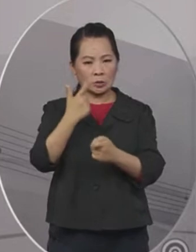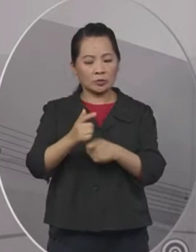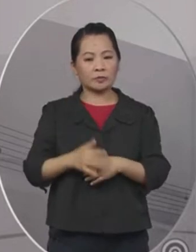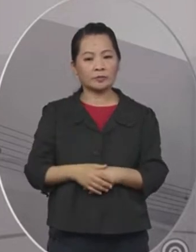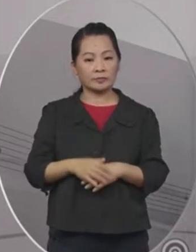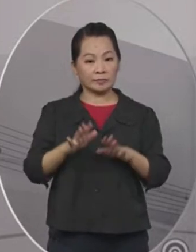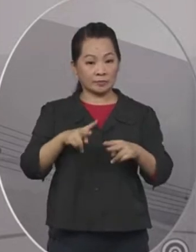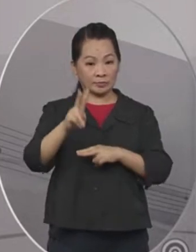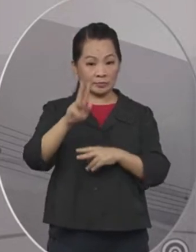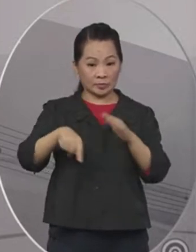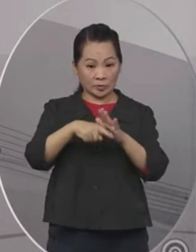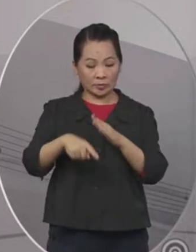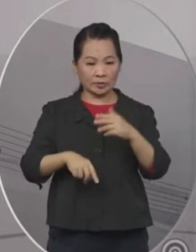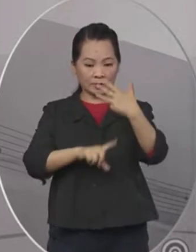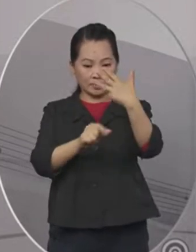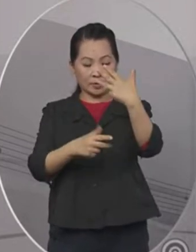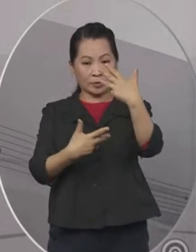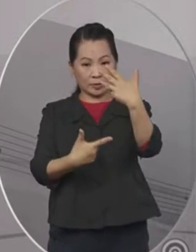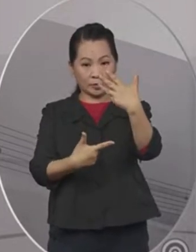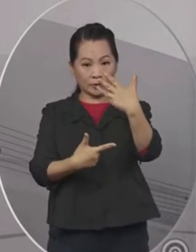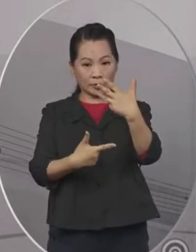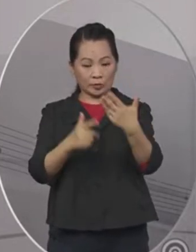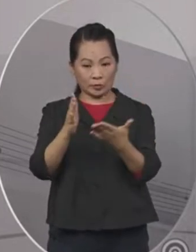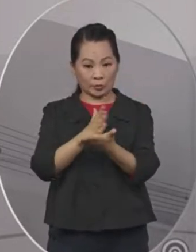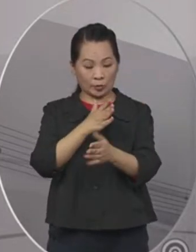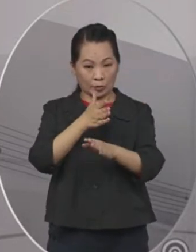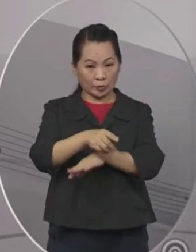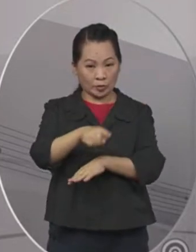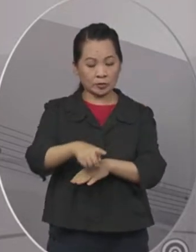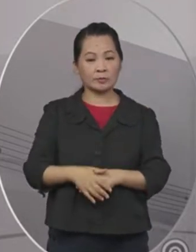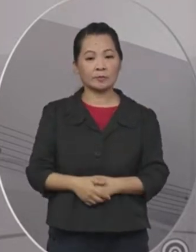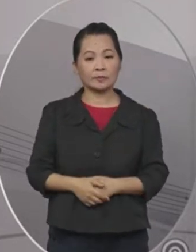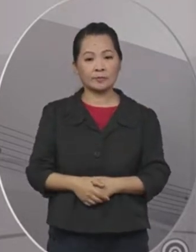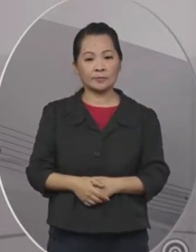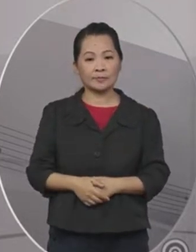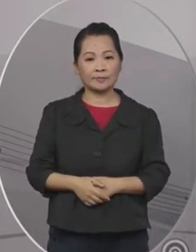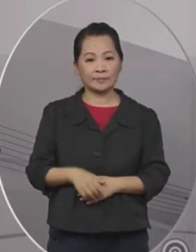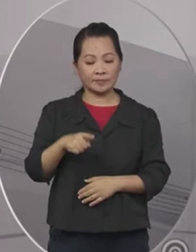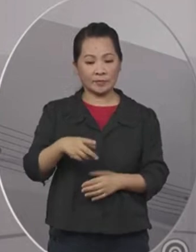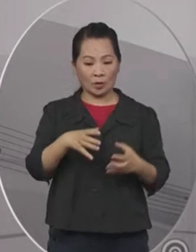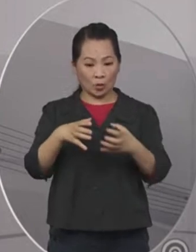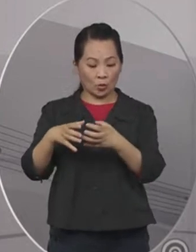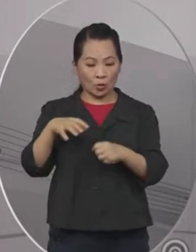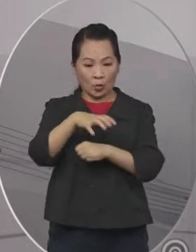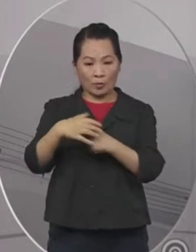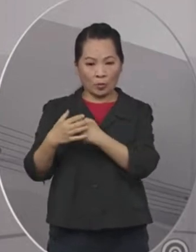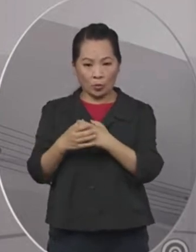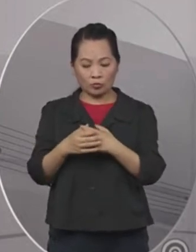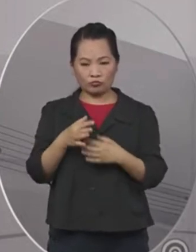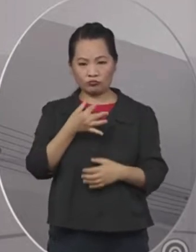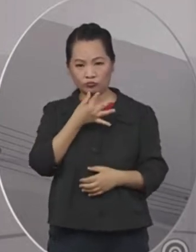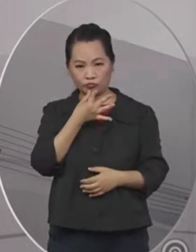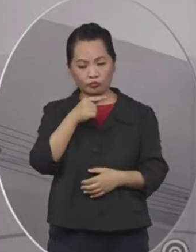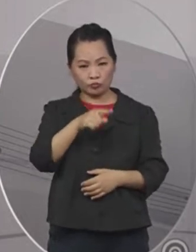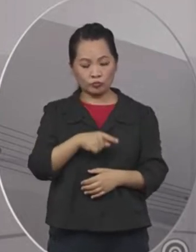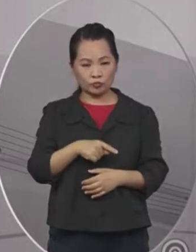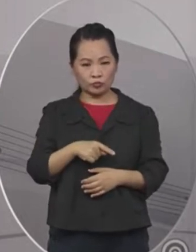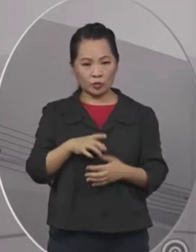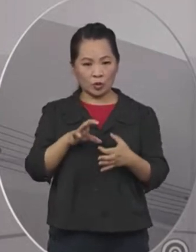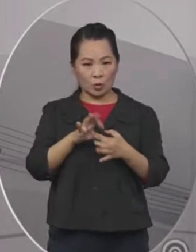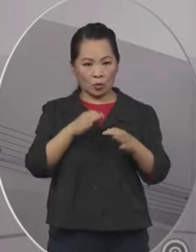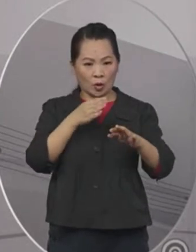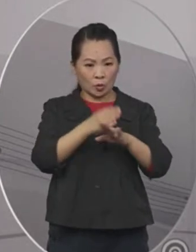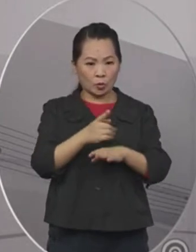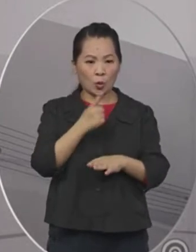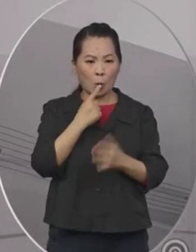今年行政院8月6号核定了这个工程。然而环团还是非常担心关渡的红树